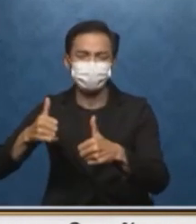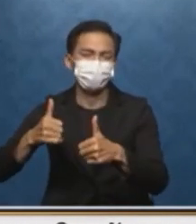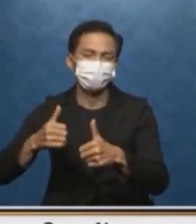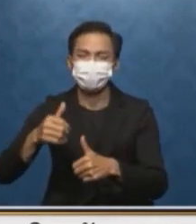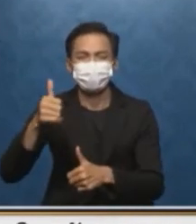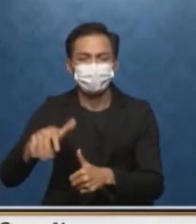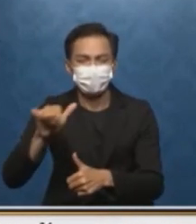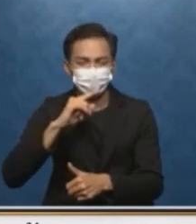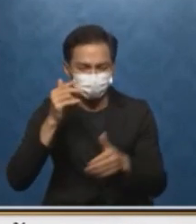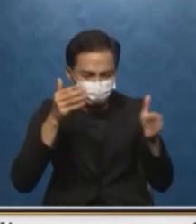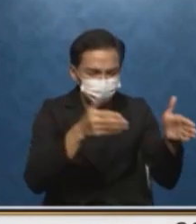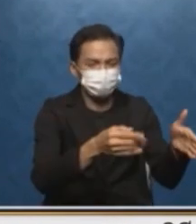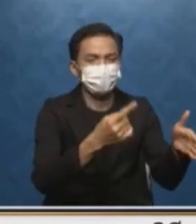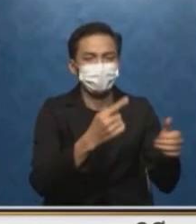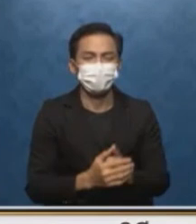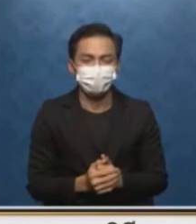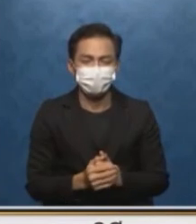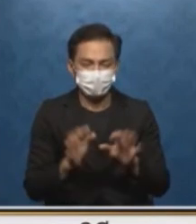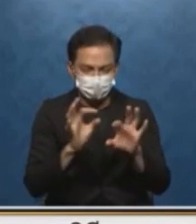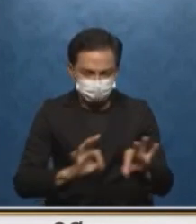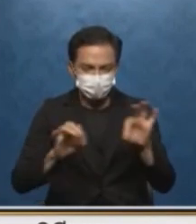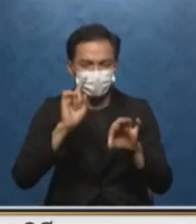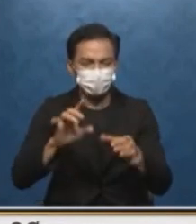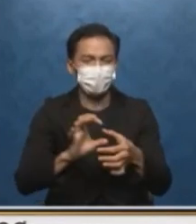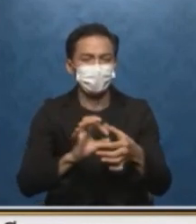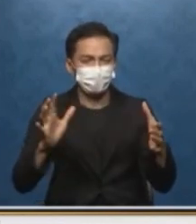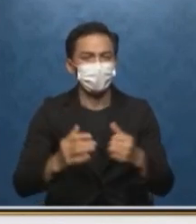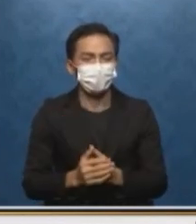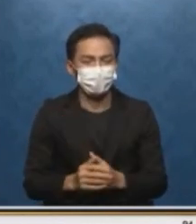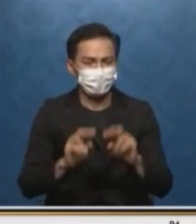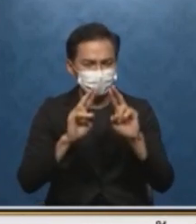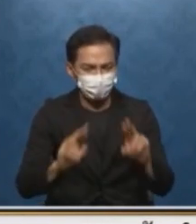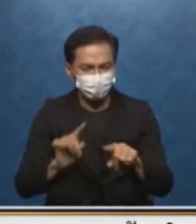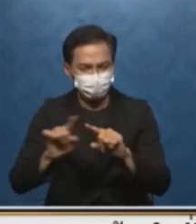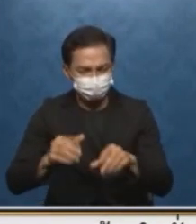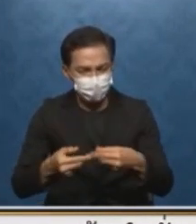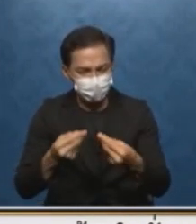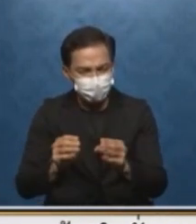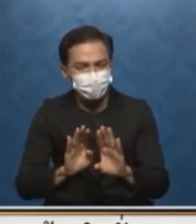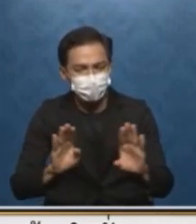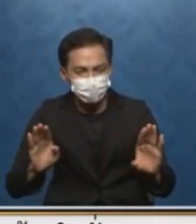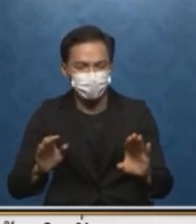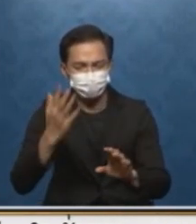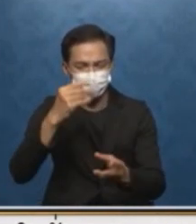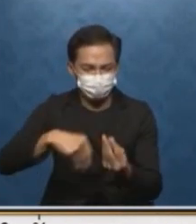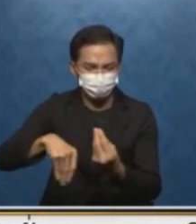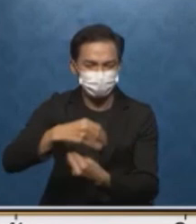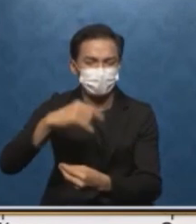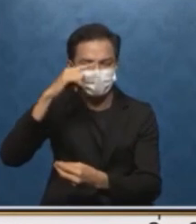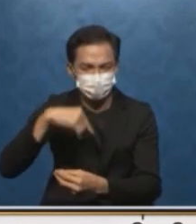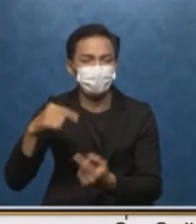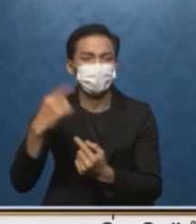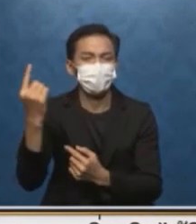ได้ที่ท่านจะไม่ปลดล็อกการท่องเที่ยวเพราะว่ามันเป็นสัดส่วนที่ใหญ่มากของระบบเศรษฐกิจของเรานะคะถึงท่านจะโปรยเงิน